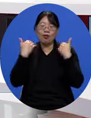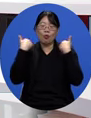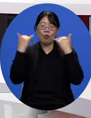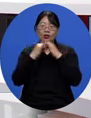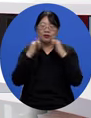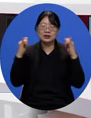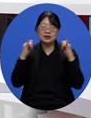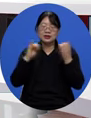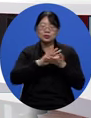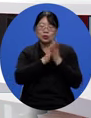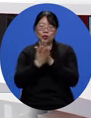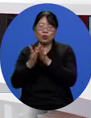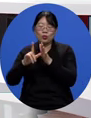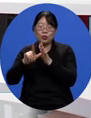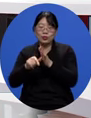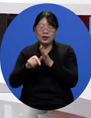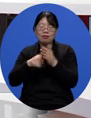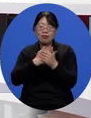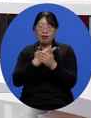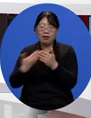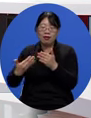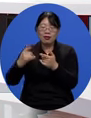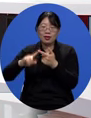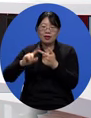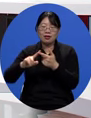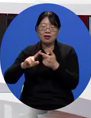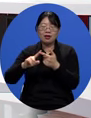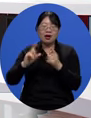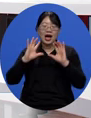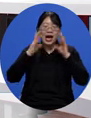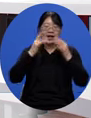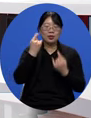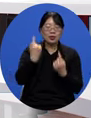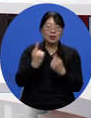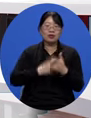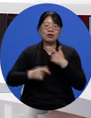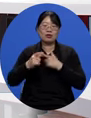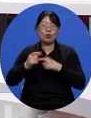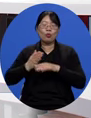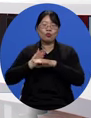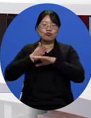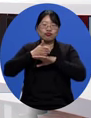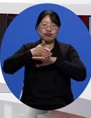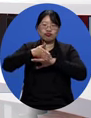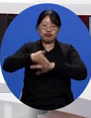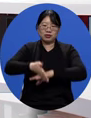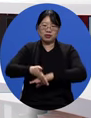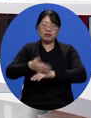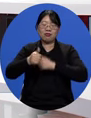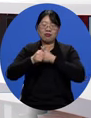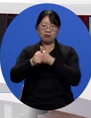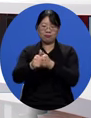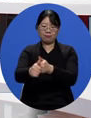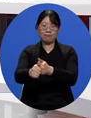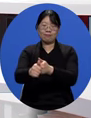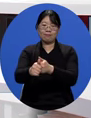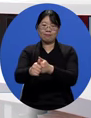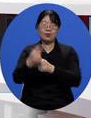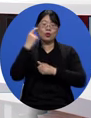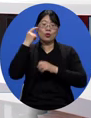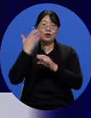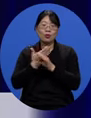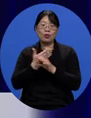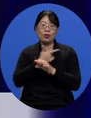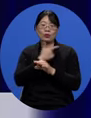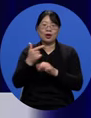변화하는 시대의 흐름을 어린 친구들 보다는 조금 더 느리게 그 따라갈 수밖에 없잖아요 왜냐하면